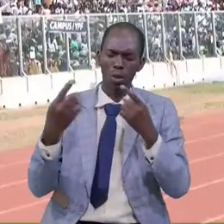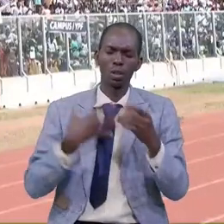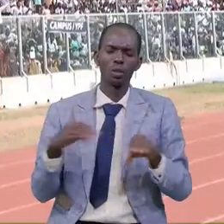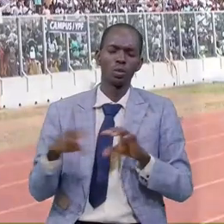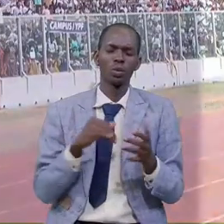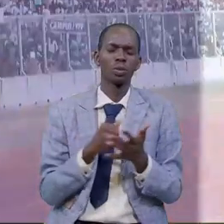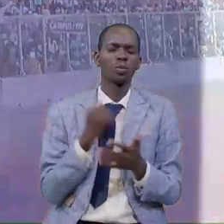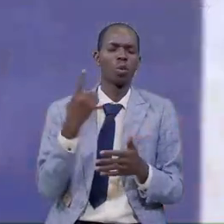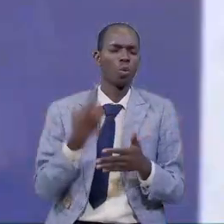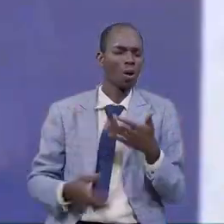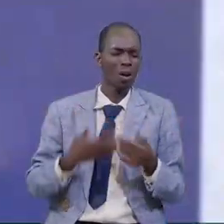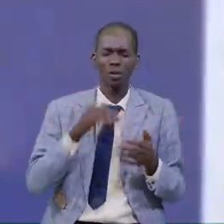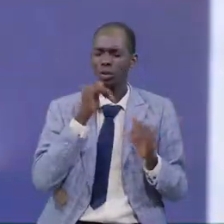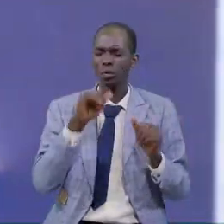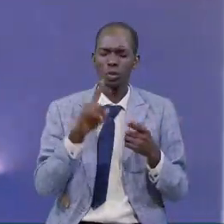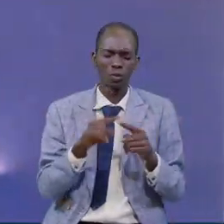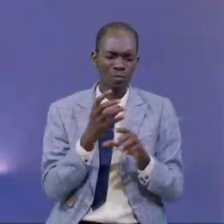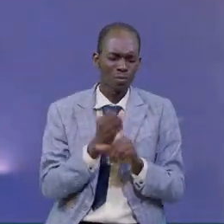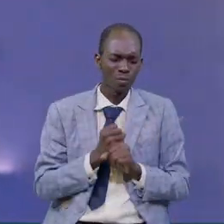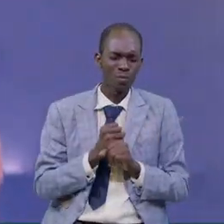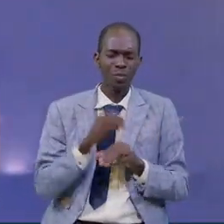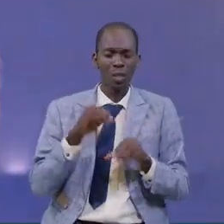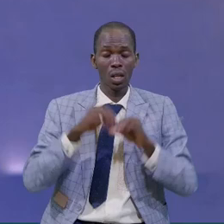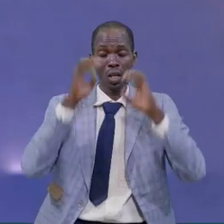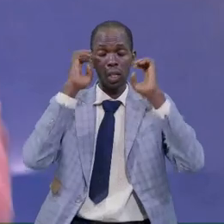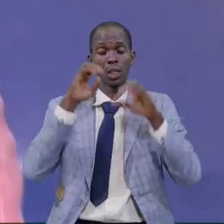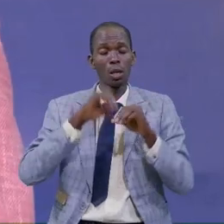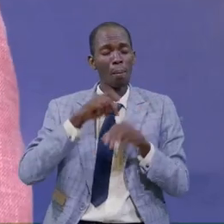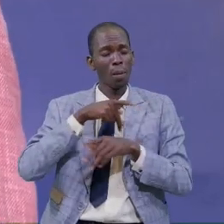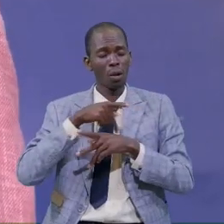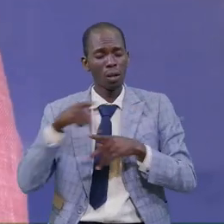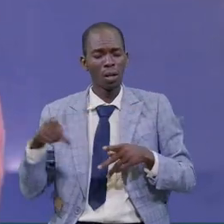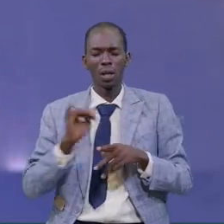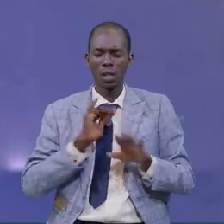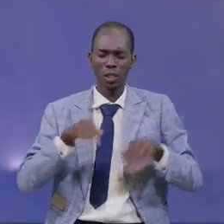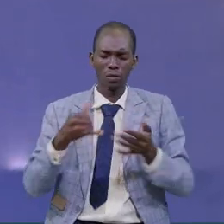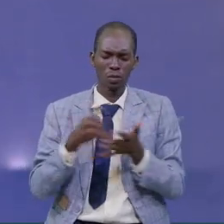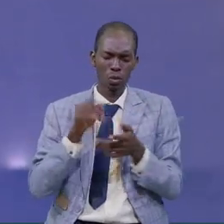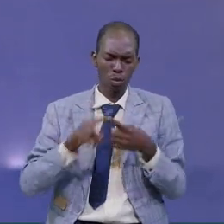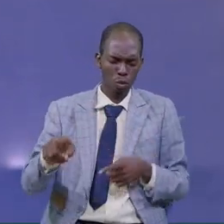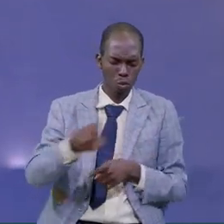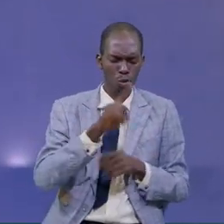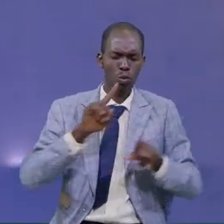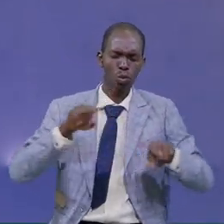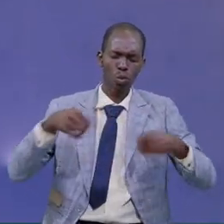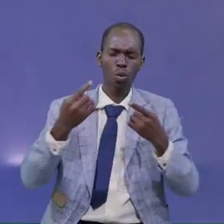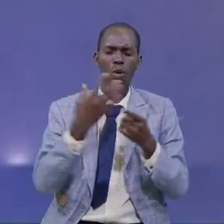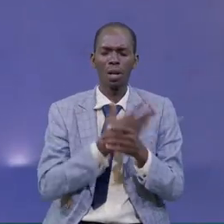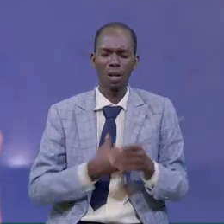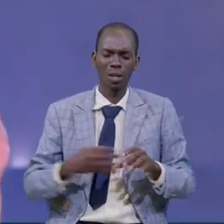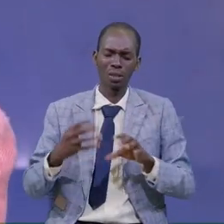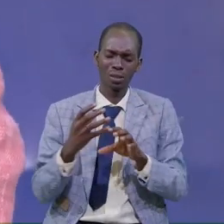Ce que je n'ai pas pu réaliser dans le monde professionnel de l'éducation, je vous transmets cela. Va